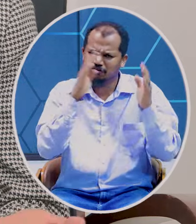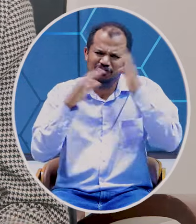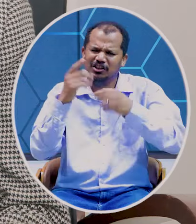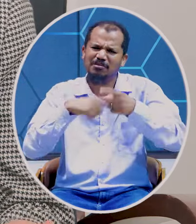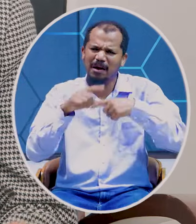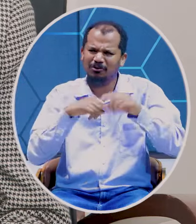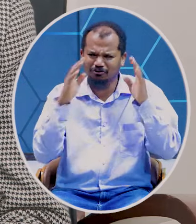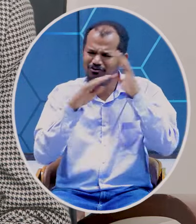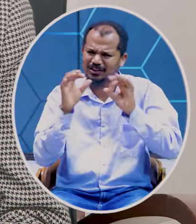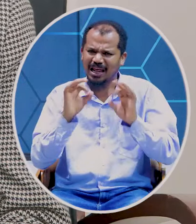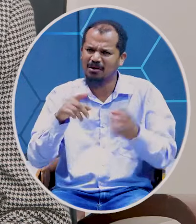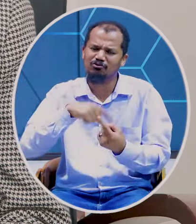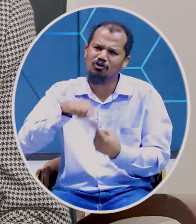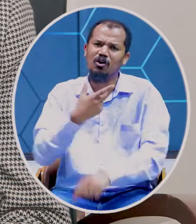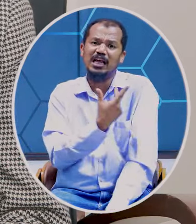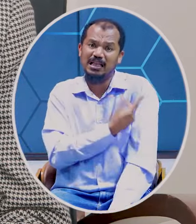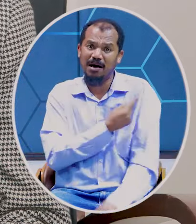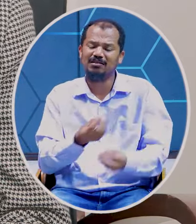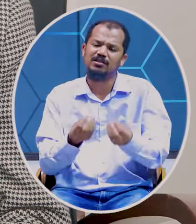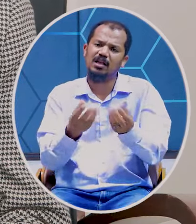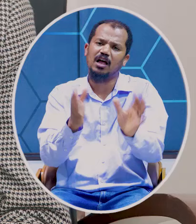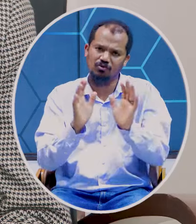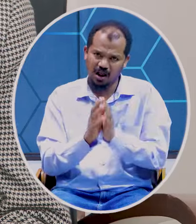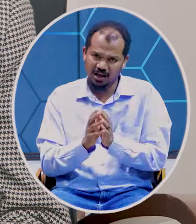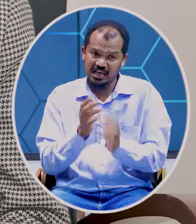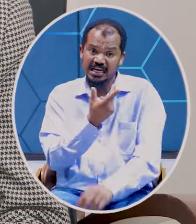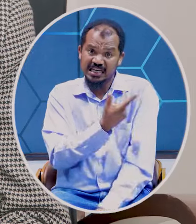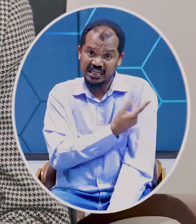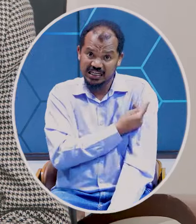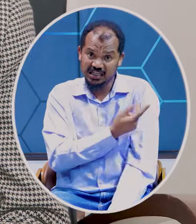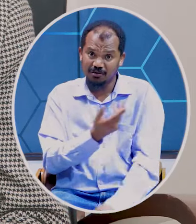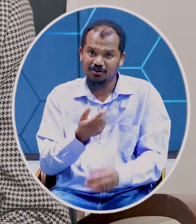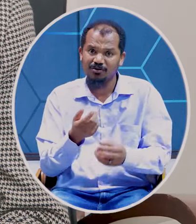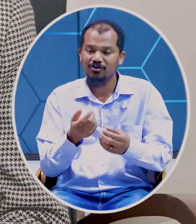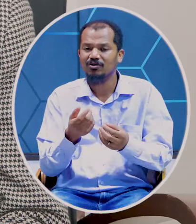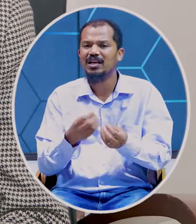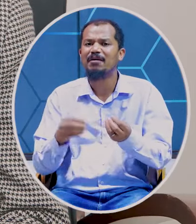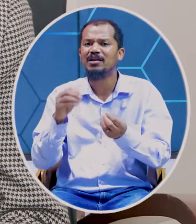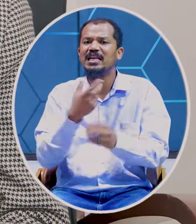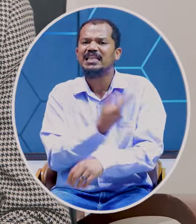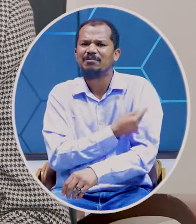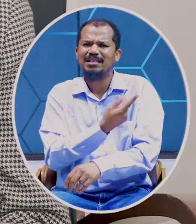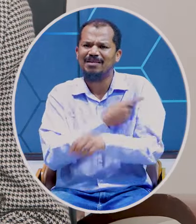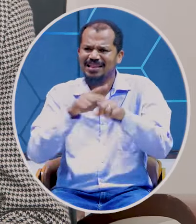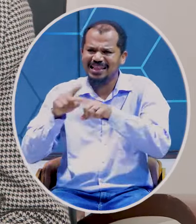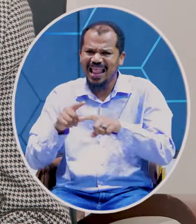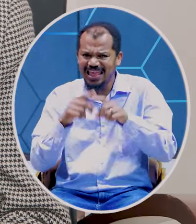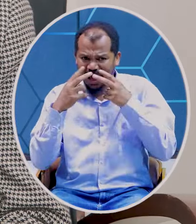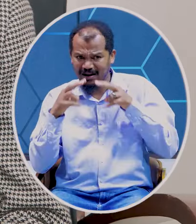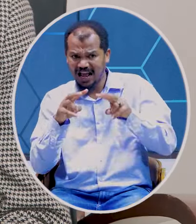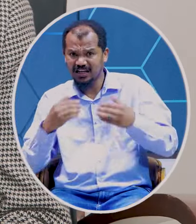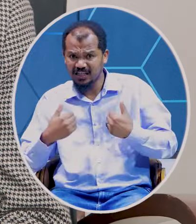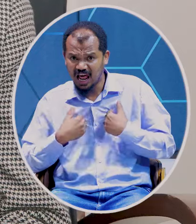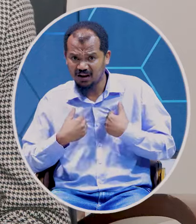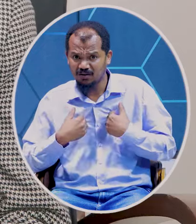ምንም ችግር የሚያመጣው ችግር አይኖርም። ዞሮ ክትባቱ ይሰጣቸዋል። እንደውም ክትባቱን አፕቴኩን ለመጨመር ነው። ብዙ ሰው ያው ክትባት ላይ የተለያየ